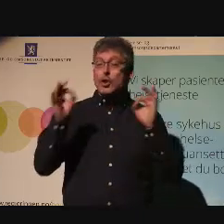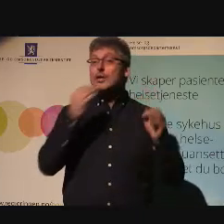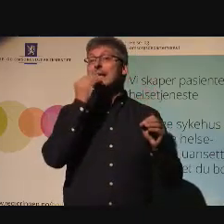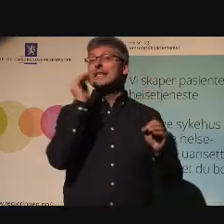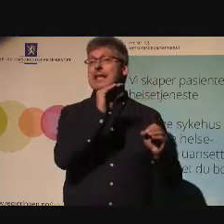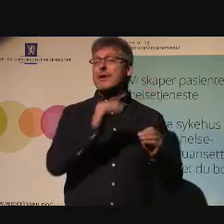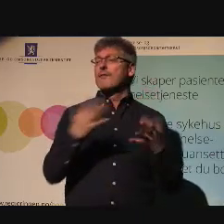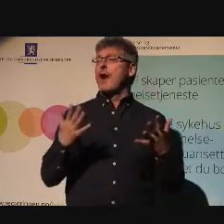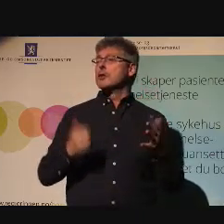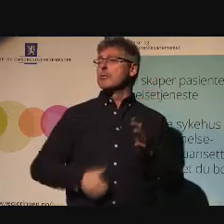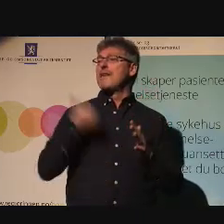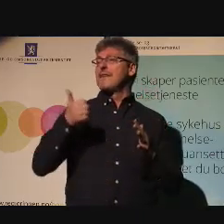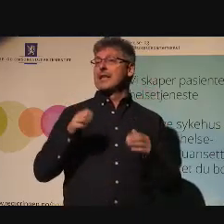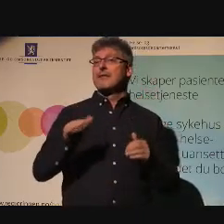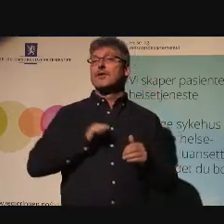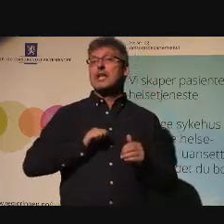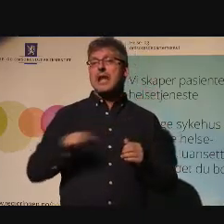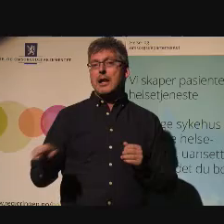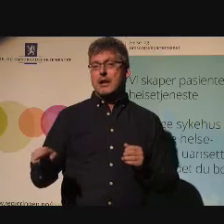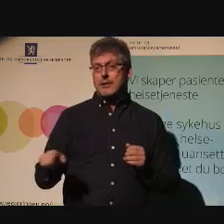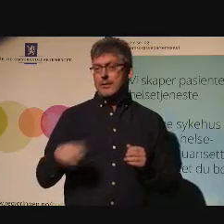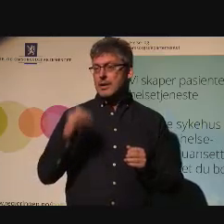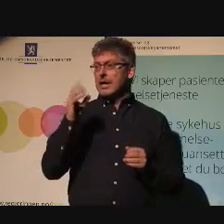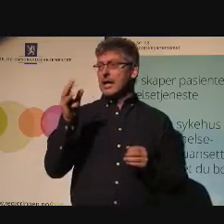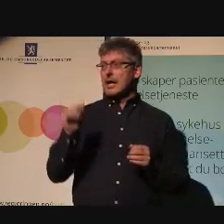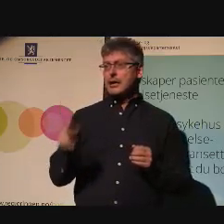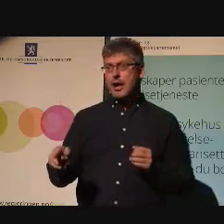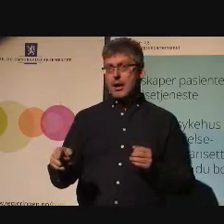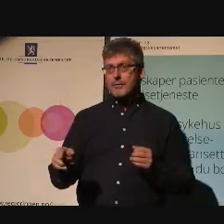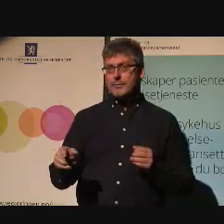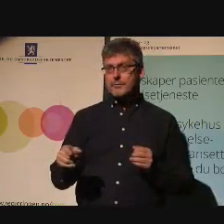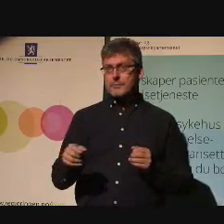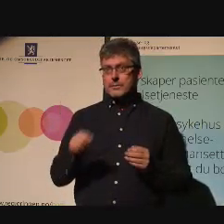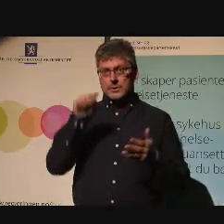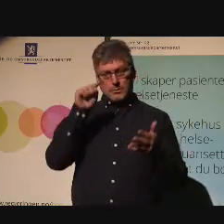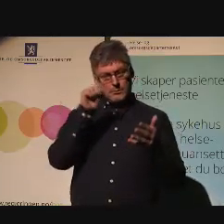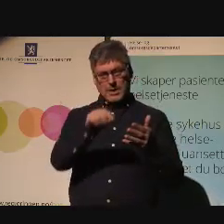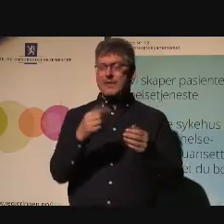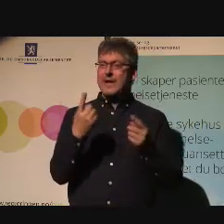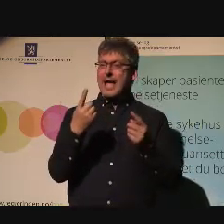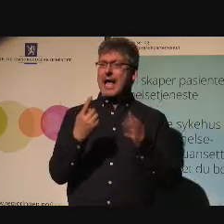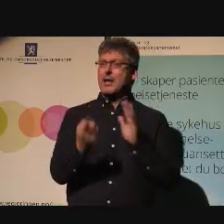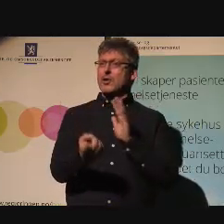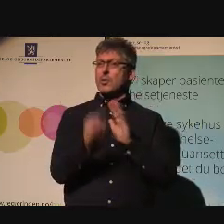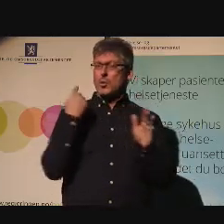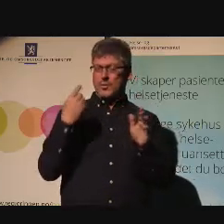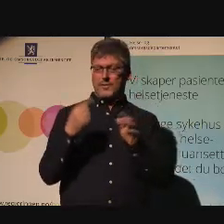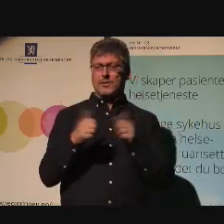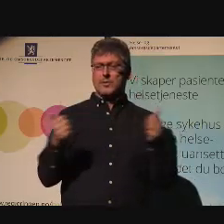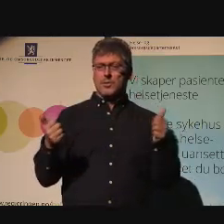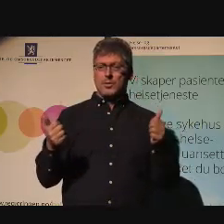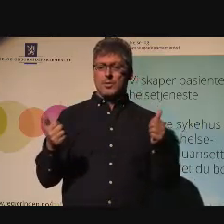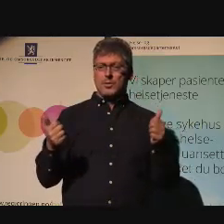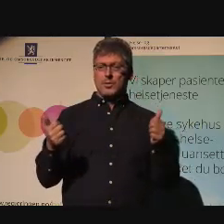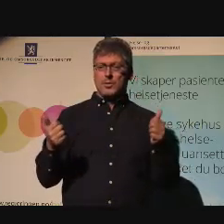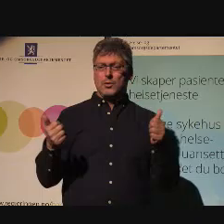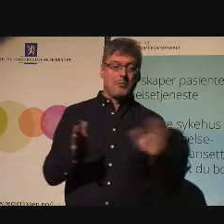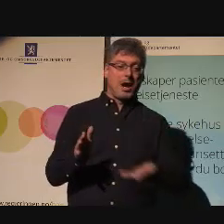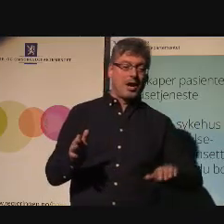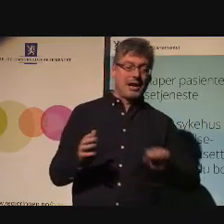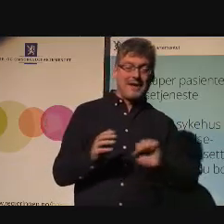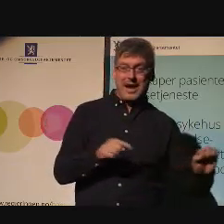som viktig for dem. Ida-rapporten den peker på en stor utfordring i samarbeidet mellom barnevernet og barne-